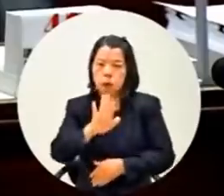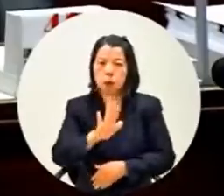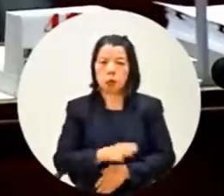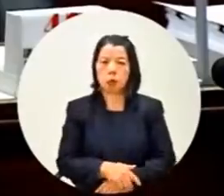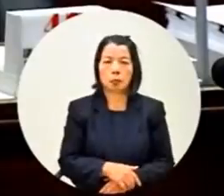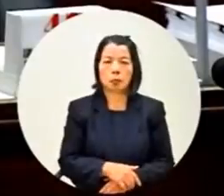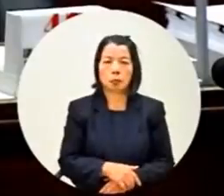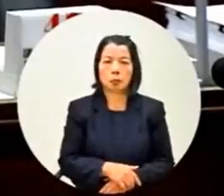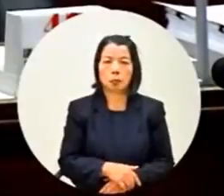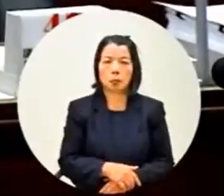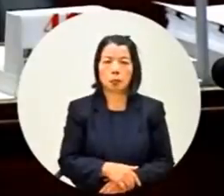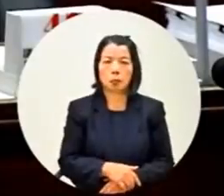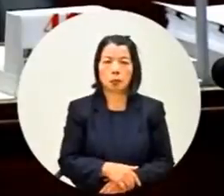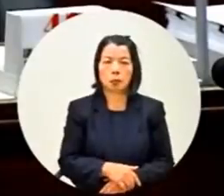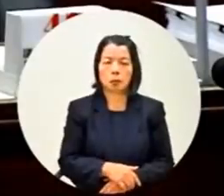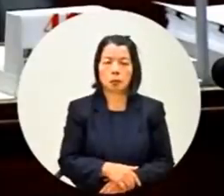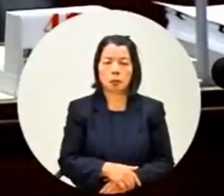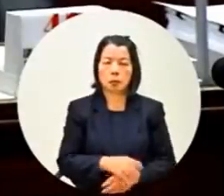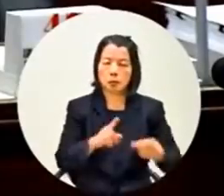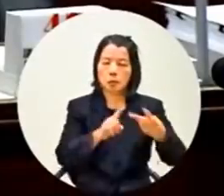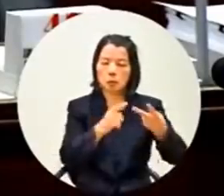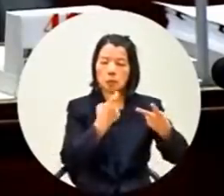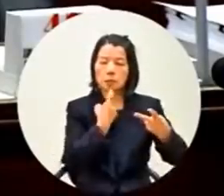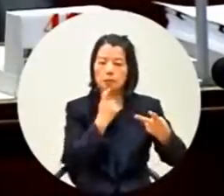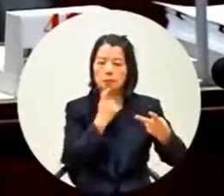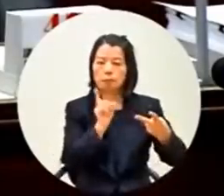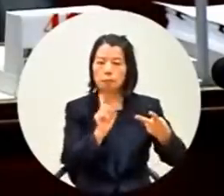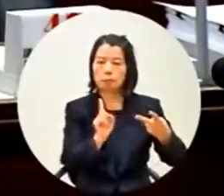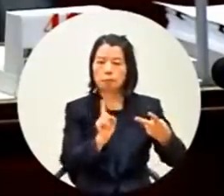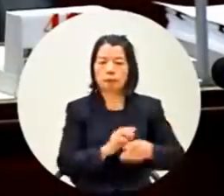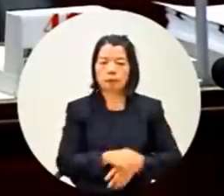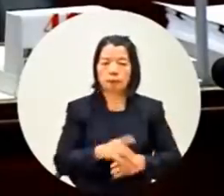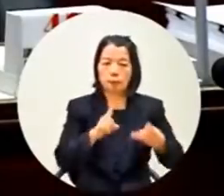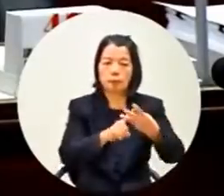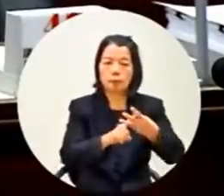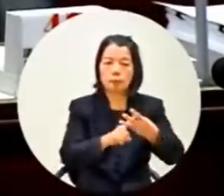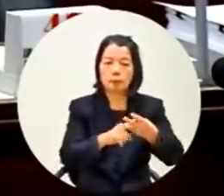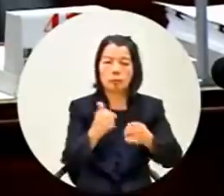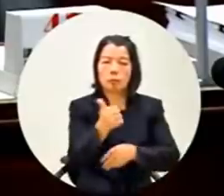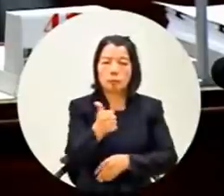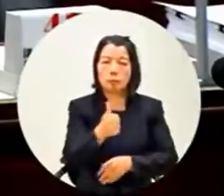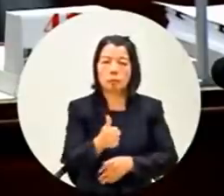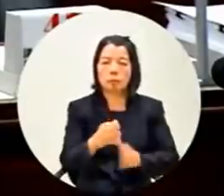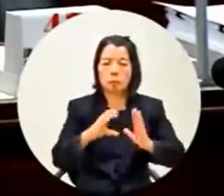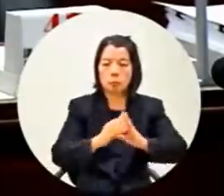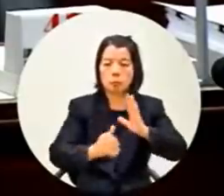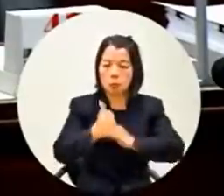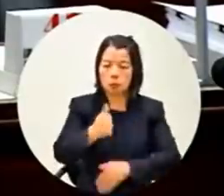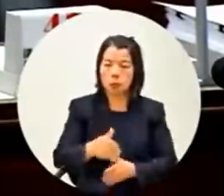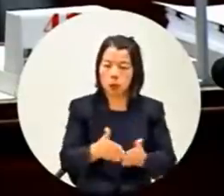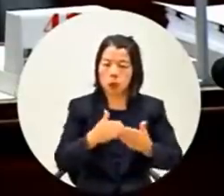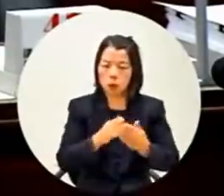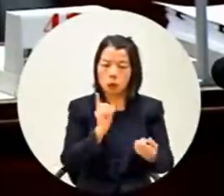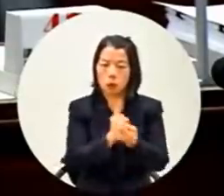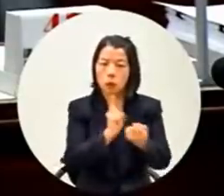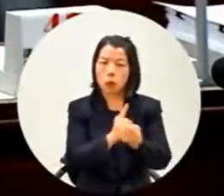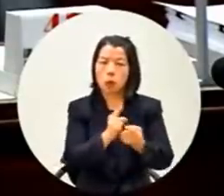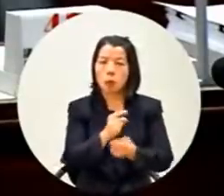重。第二个疑点，王端忍局长到底有没有图利庆富集